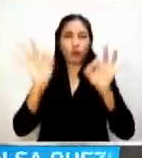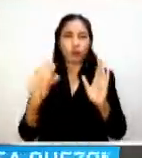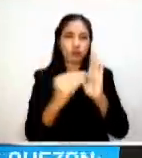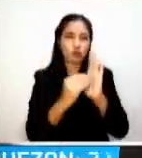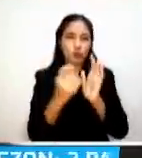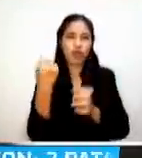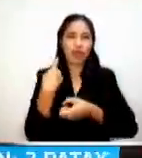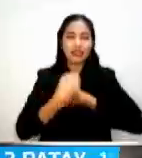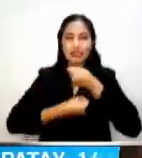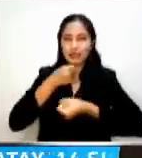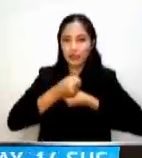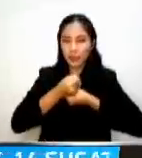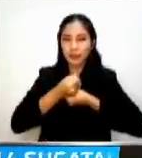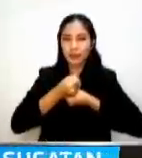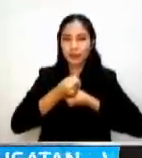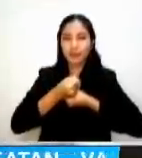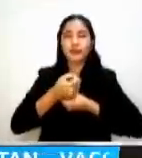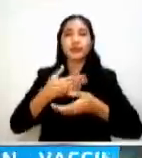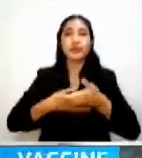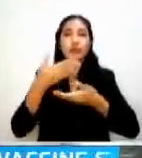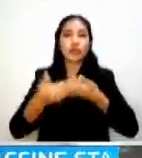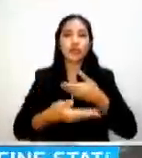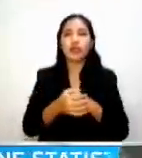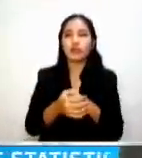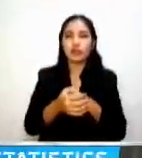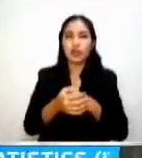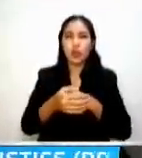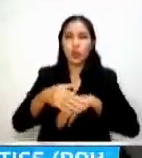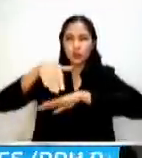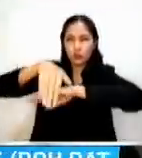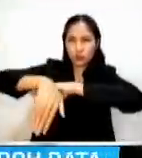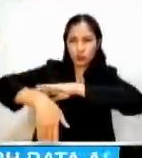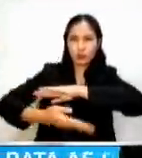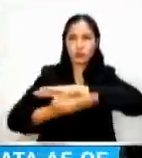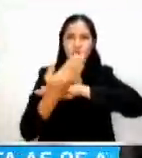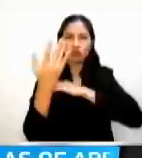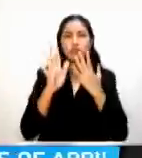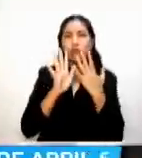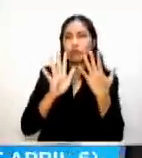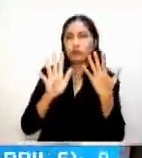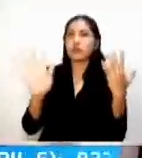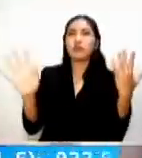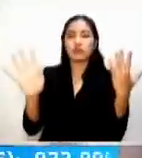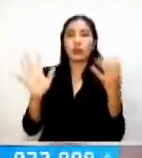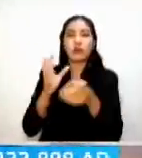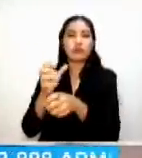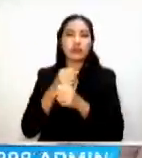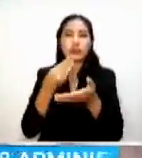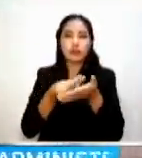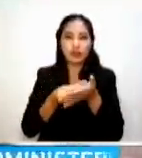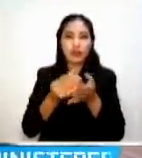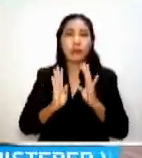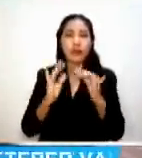Maghahating gabi na hanggang labas pa ng Old Balara Elementary School ang pila ng kukuha ng ayuda. Panay paalala ng mga taga-barangay na sundin